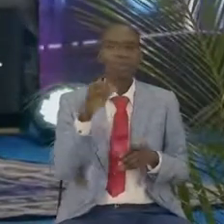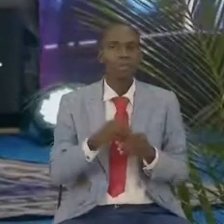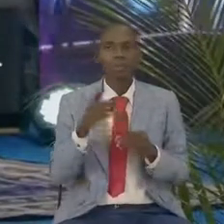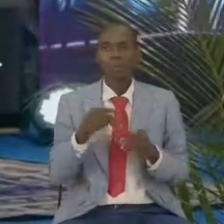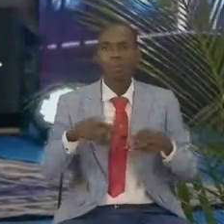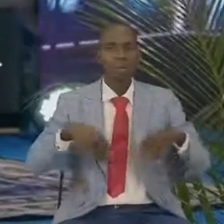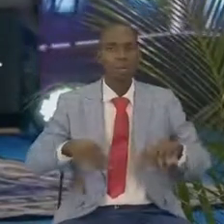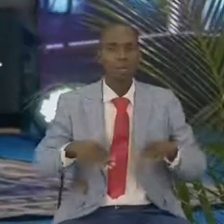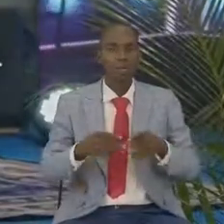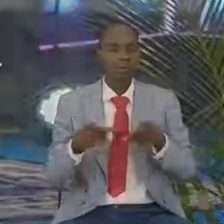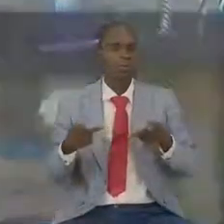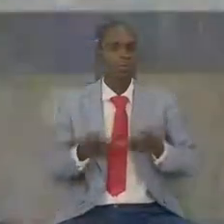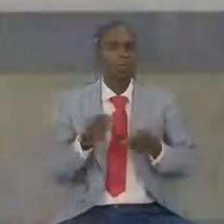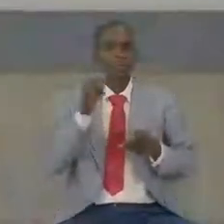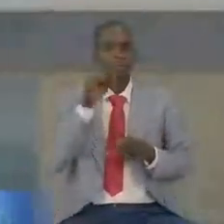marché.